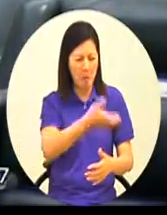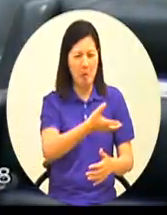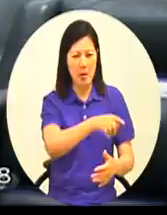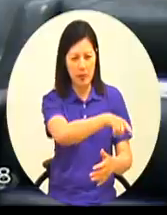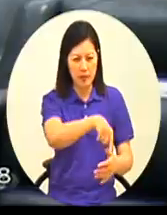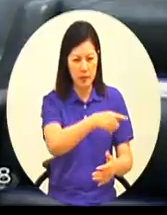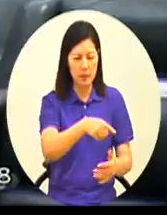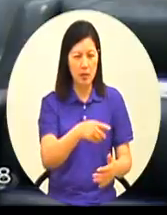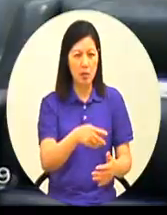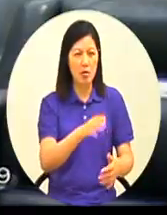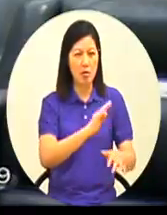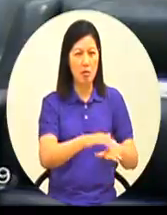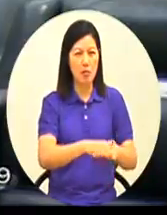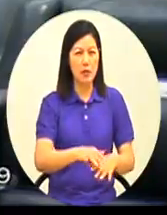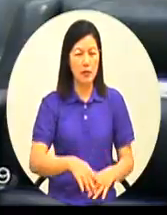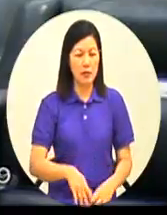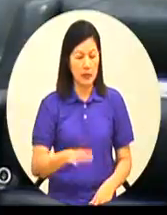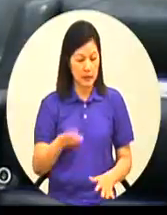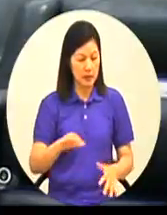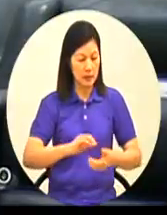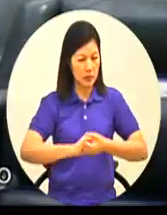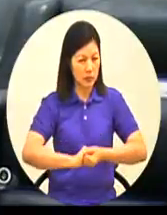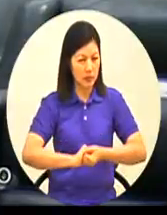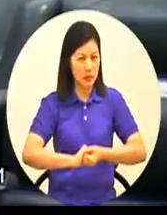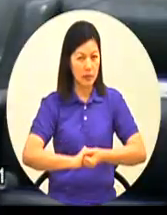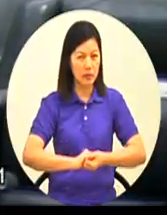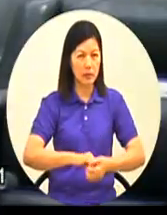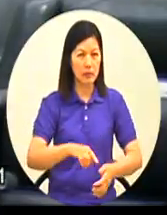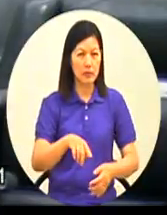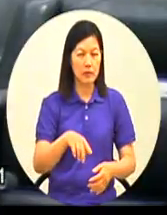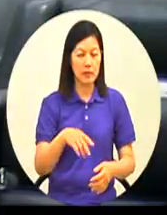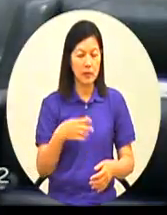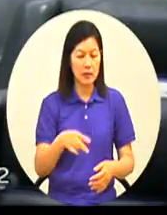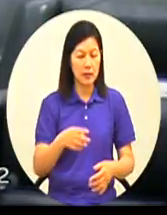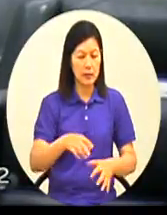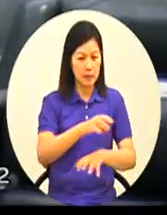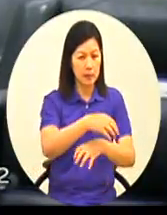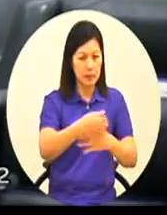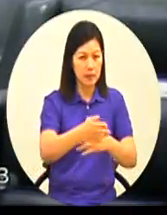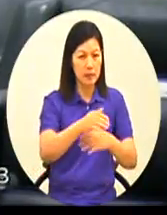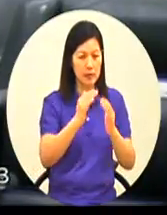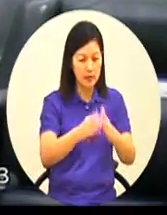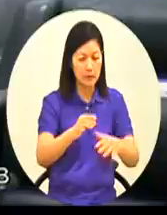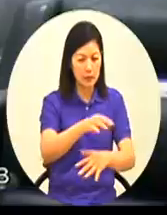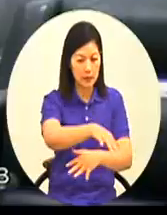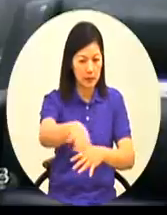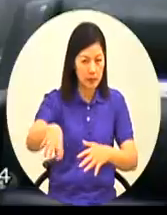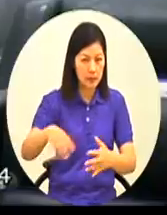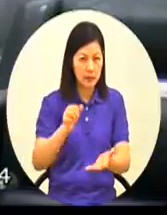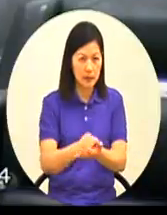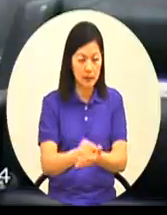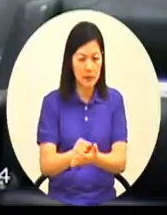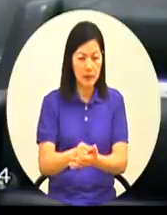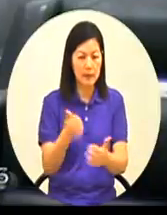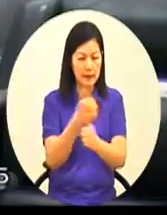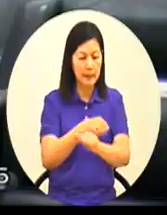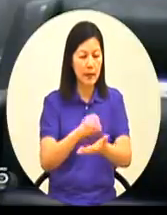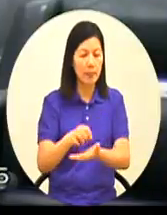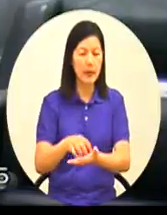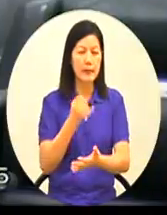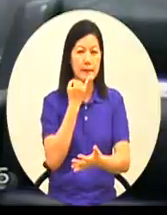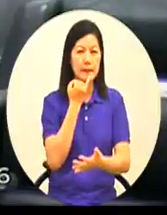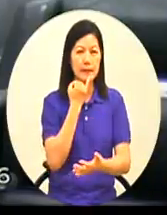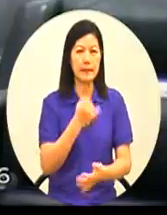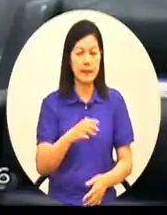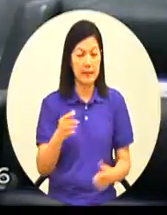确认可以、有在各大城市有进行所内住迹的都可以代办。那、我说